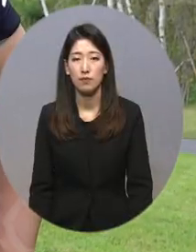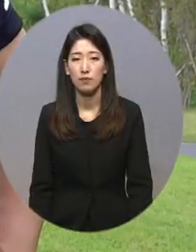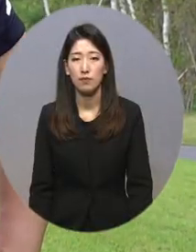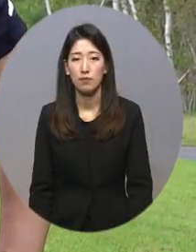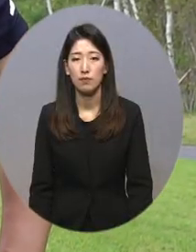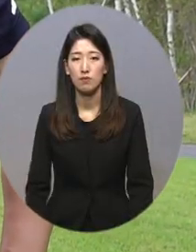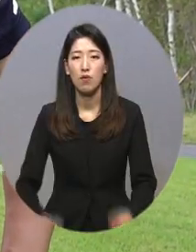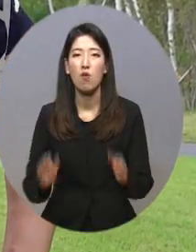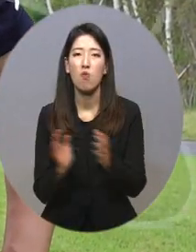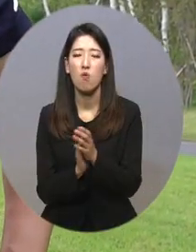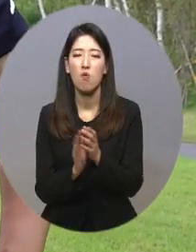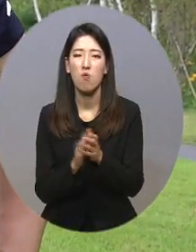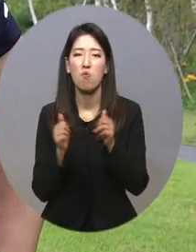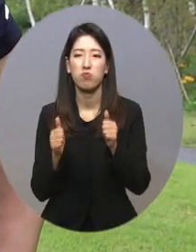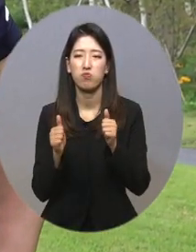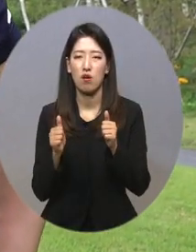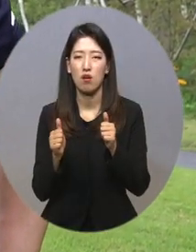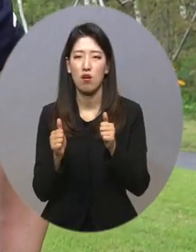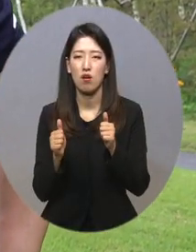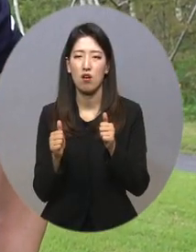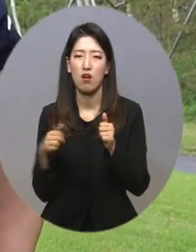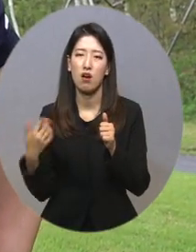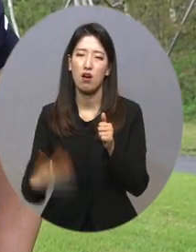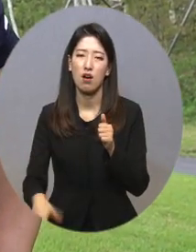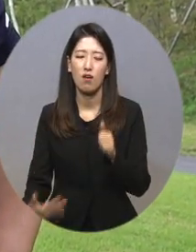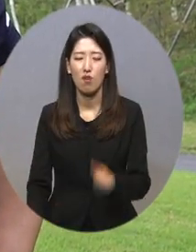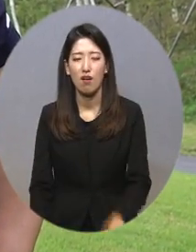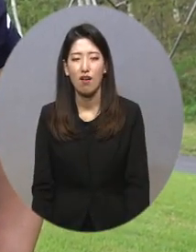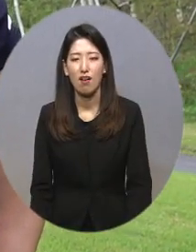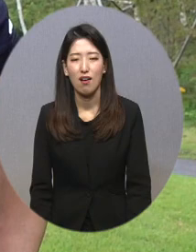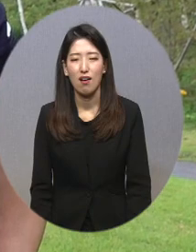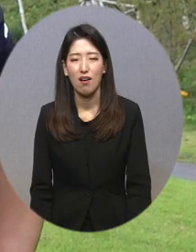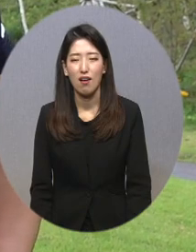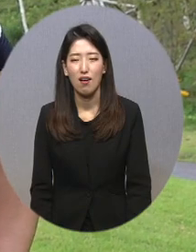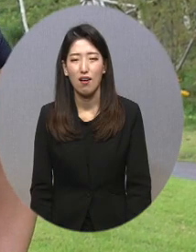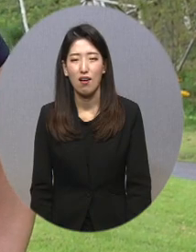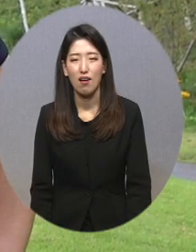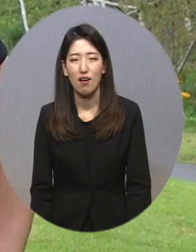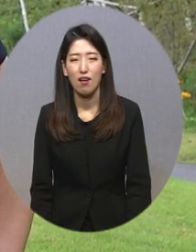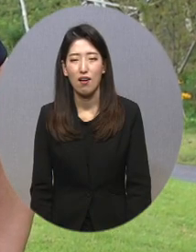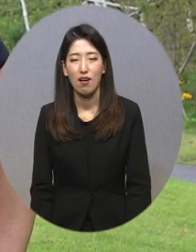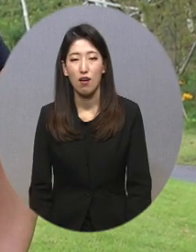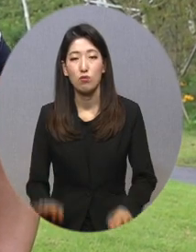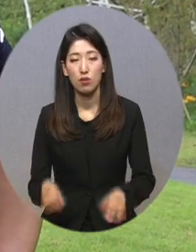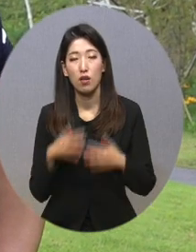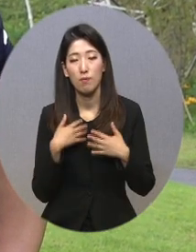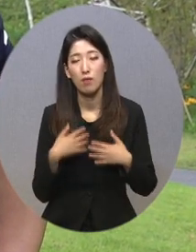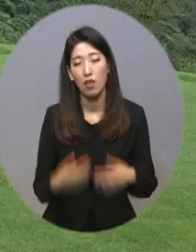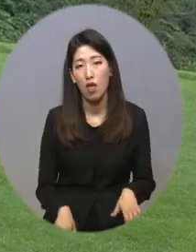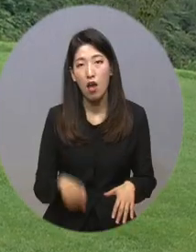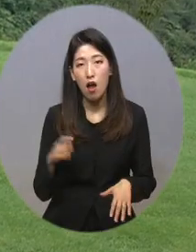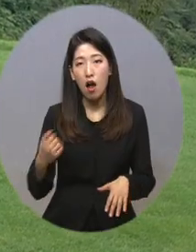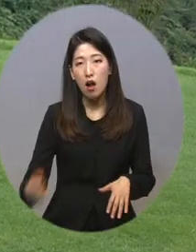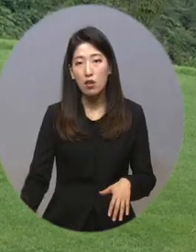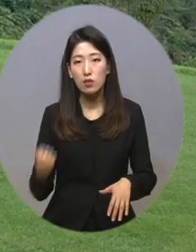굿샷! 굿샷! 굿샷! 와 진짜 언니 지금 완전 방전됐는데도 저렇게 똑바로 치는